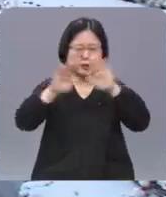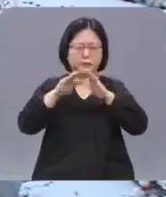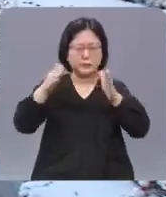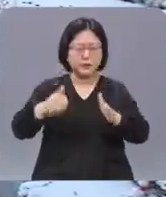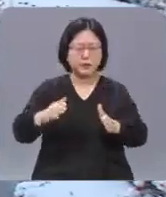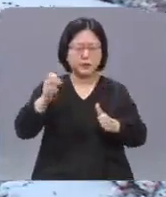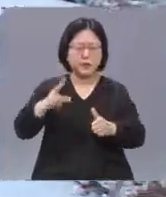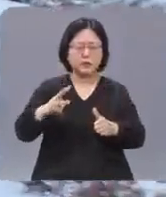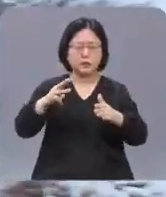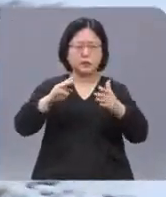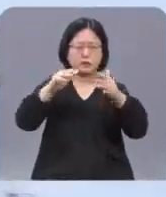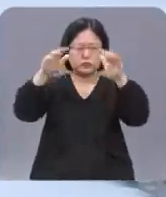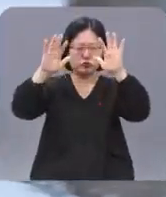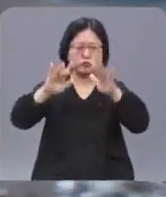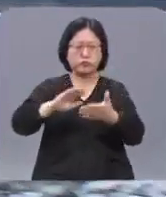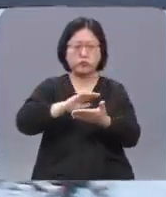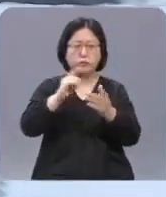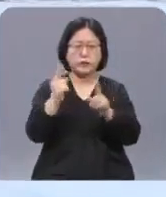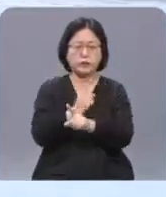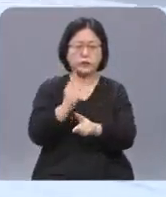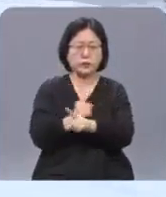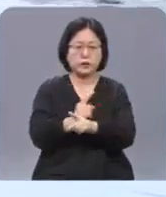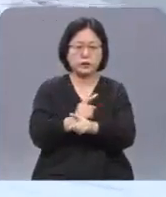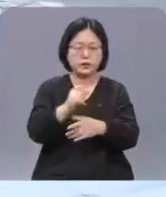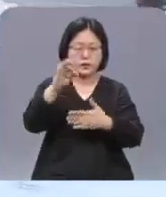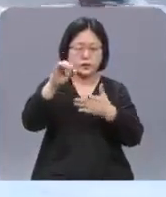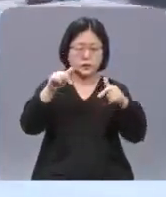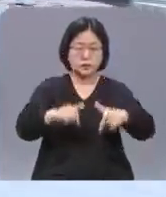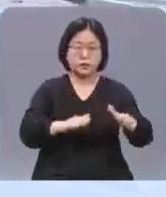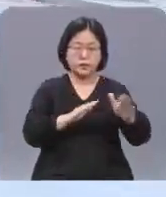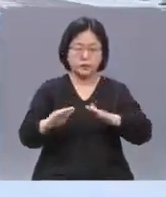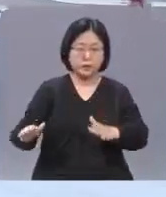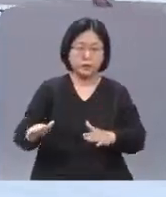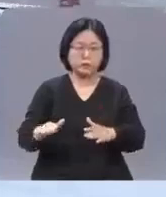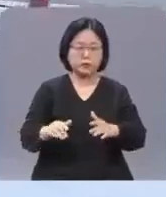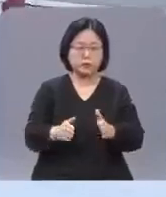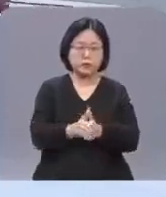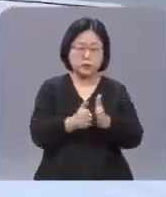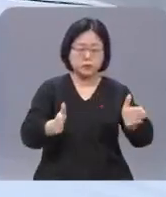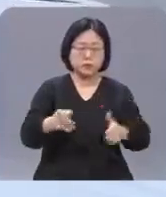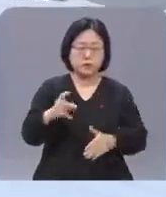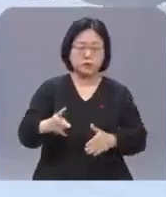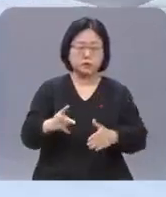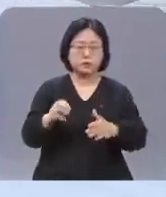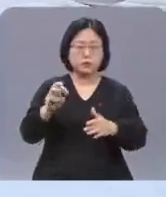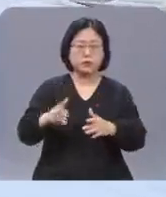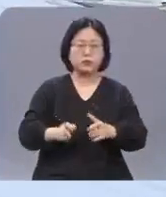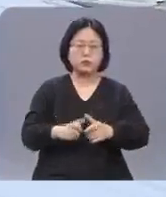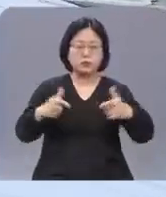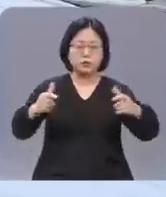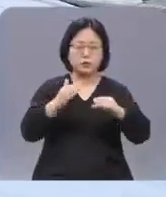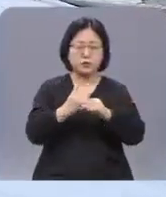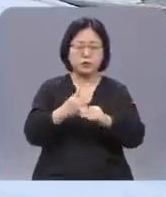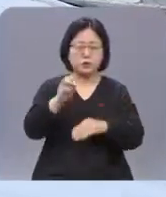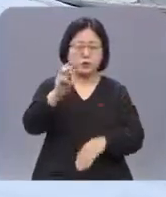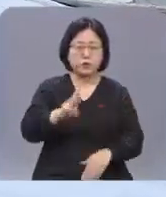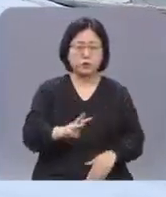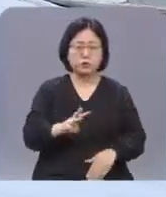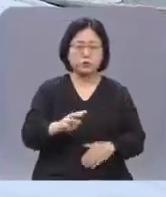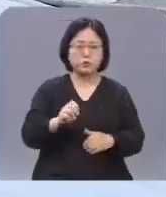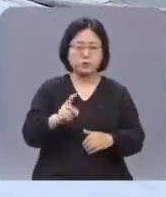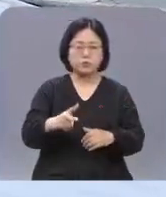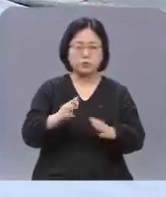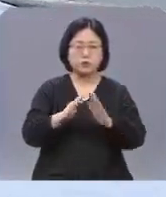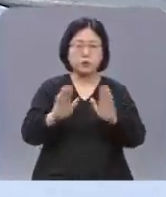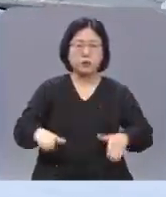눈으로 변했습니다 눈은 서해안 지역을 중심으로 시작해 내륙까지 확대되고 있는데요 현재 광주와 전남 동구 지역을 뺀